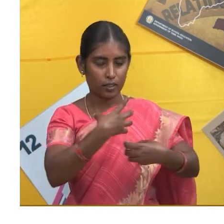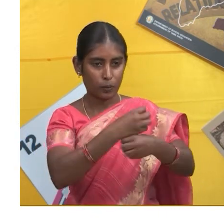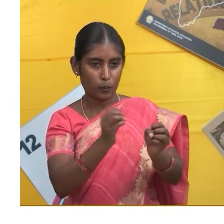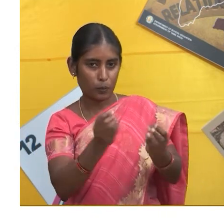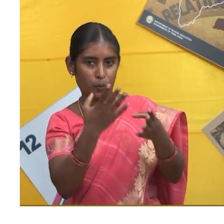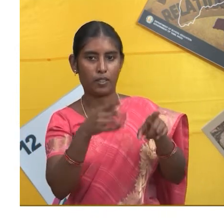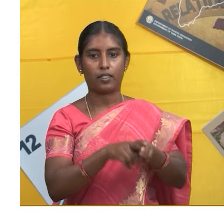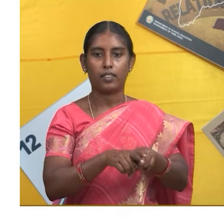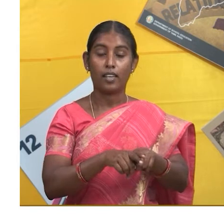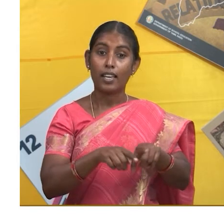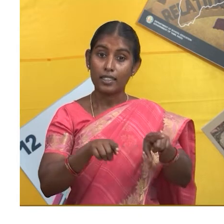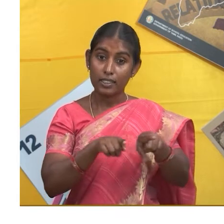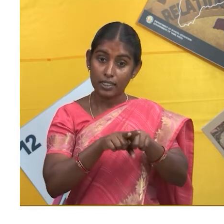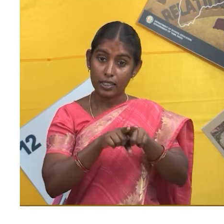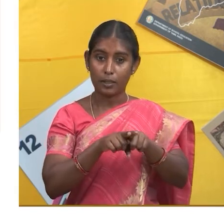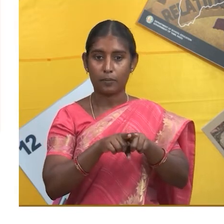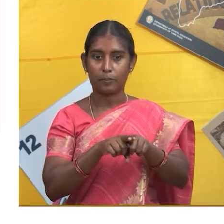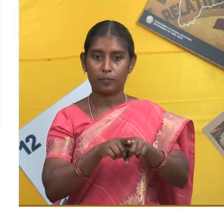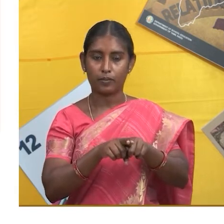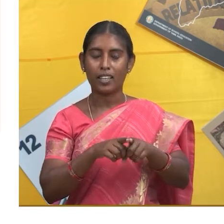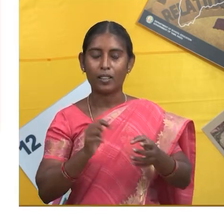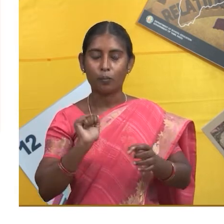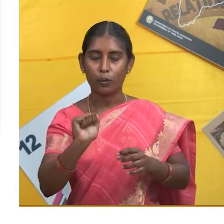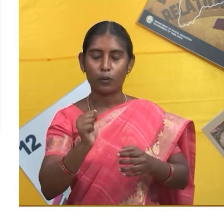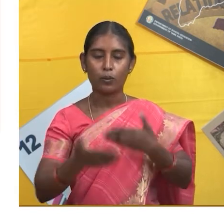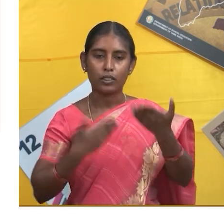Bare Power பார்grown பாடியா